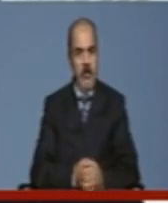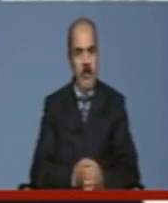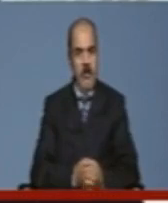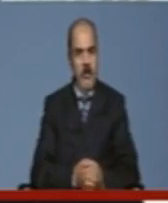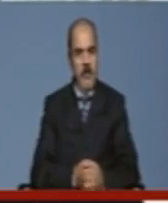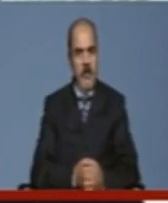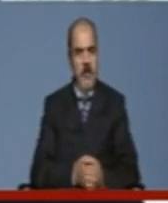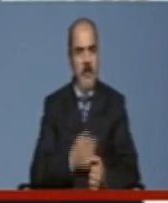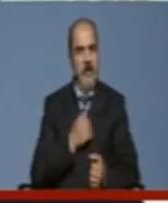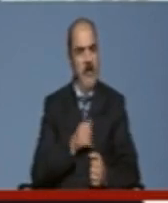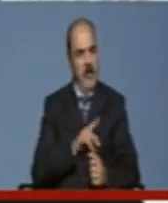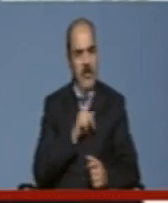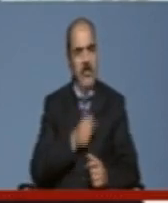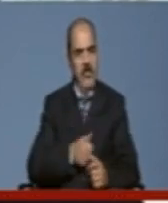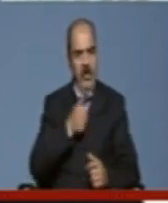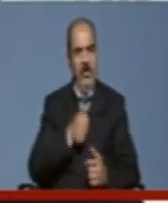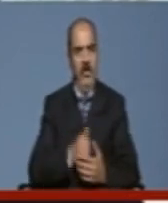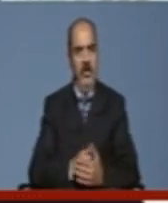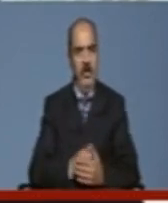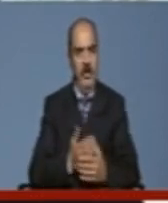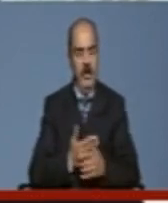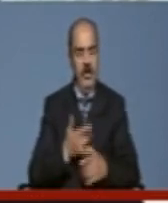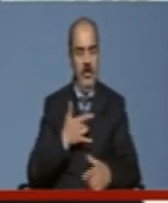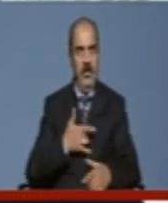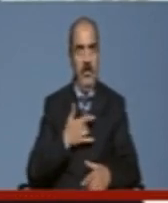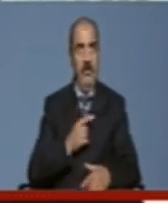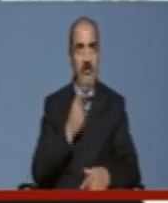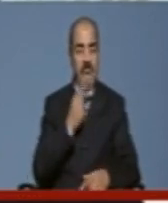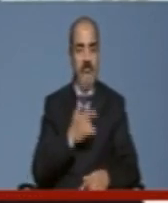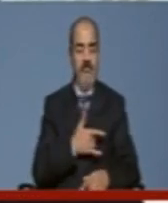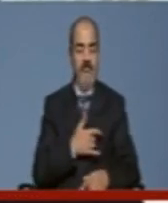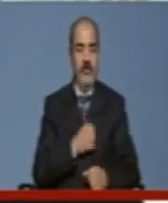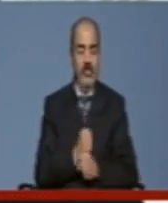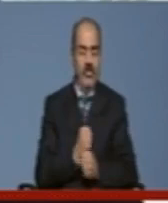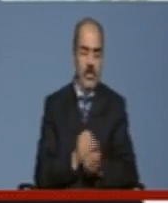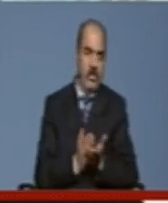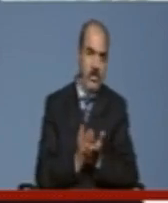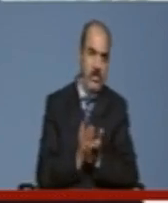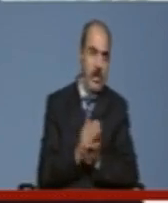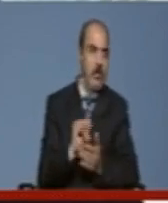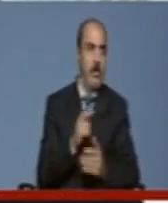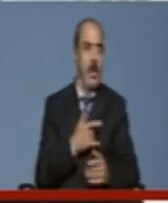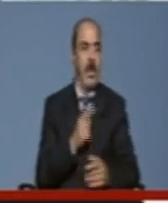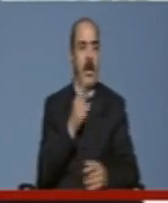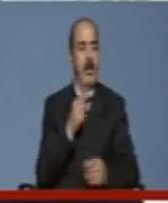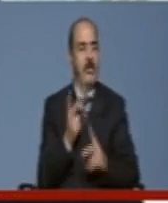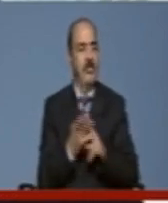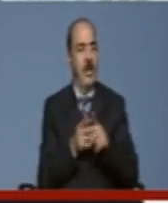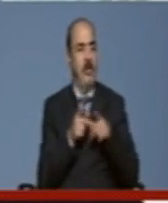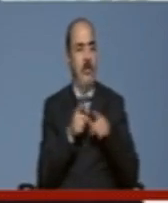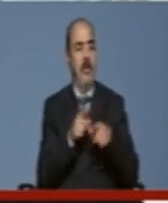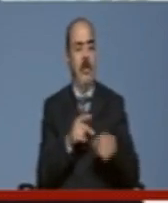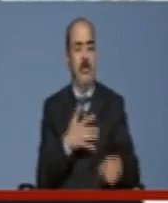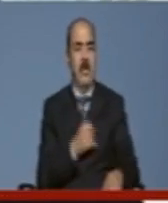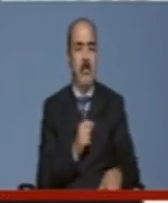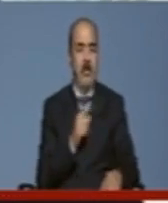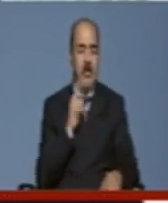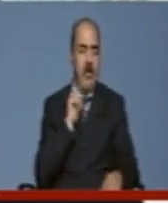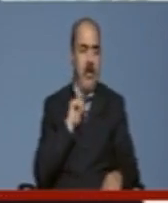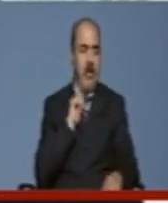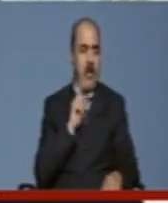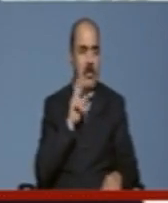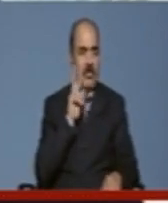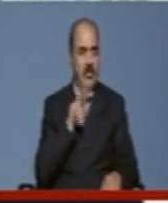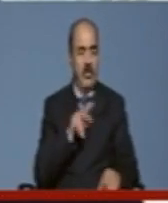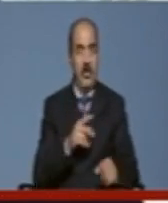هننجح فيه لان الاخلاص في العمل من اجل الابرياء ومن اجل المسلمين لازم ربنا